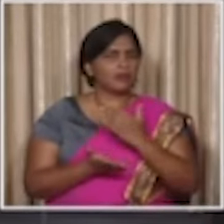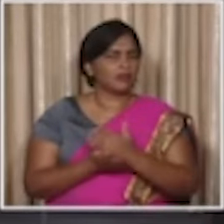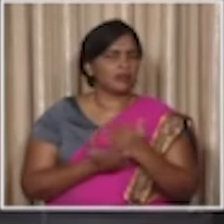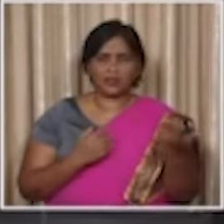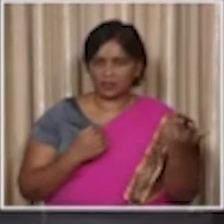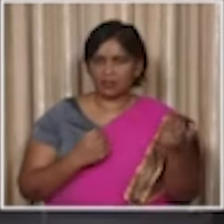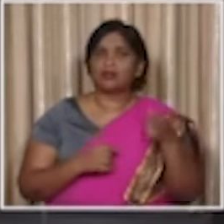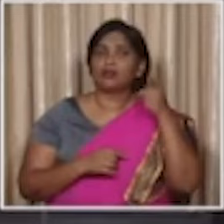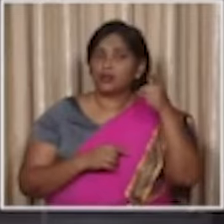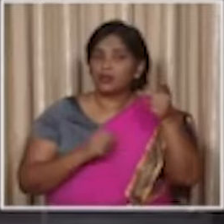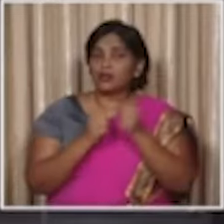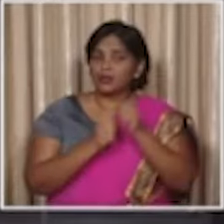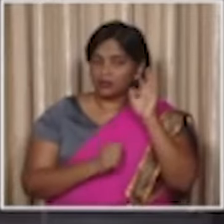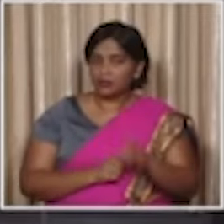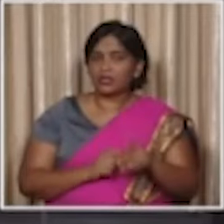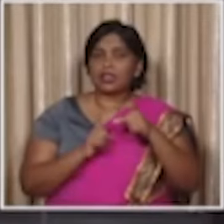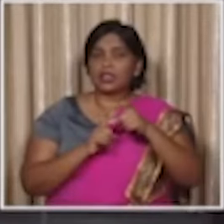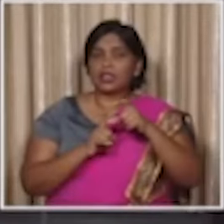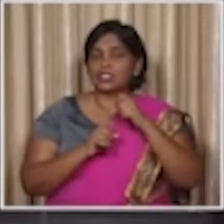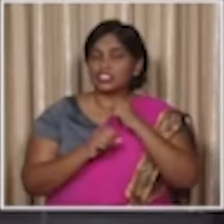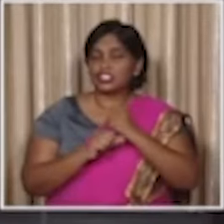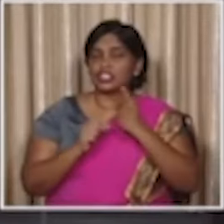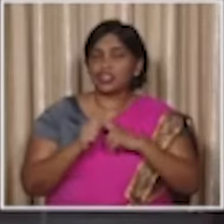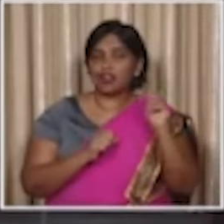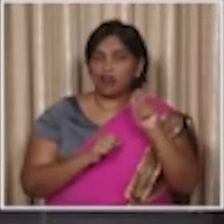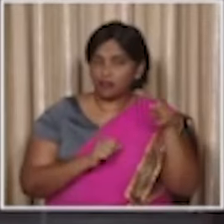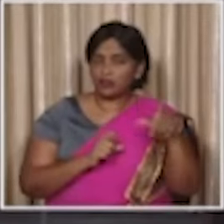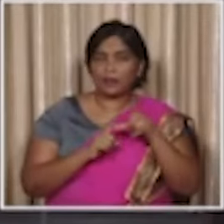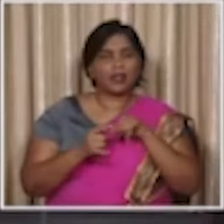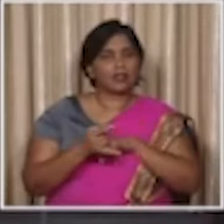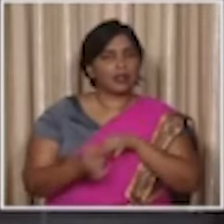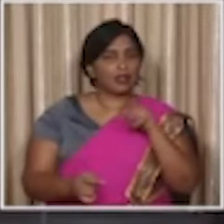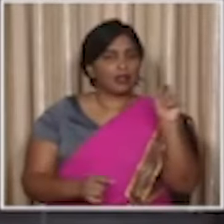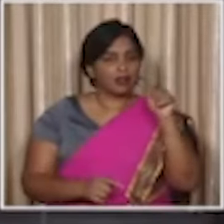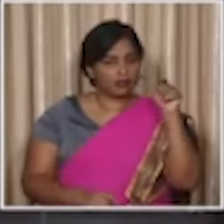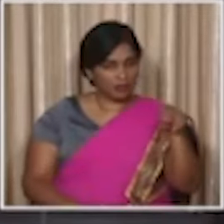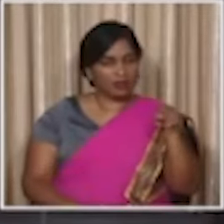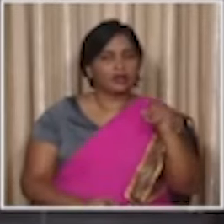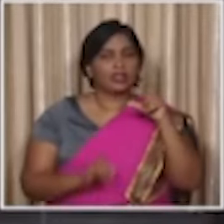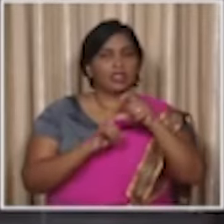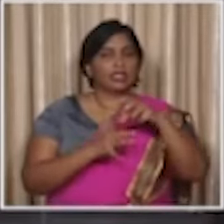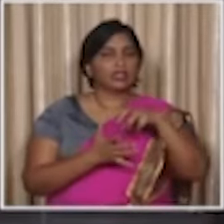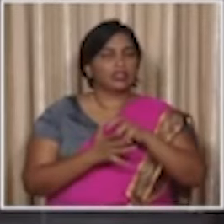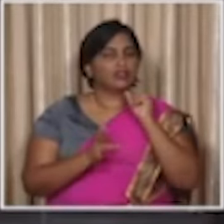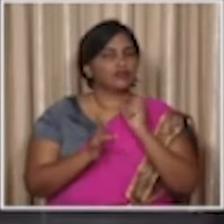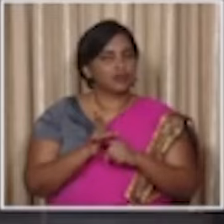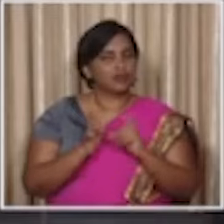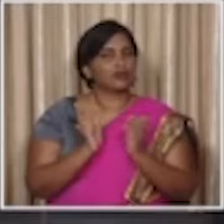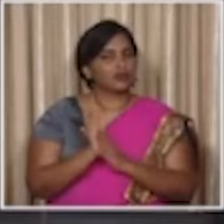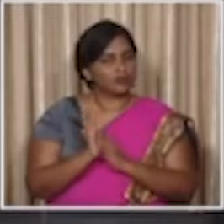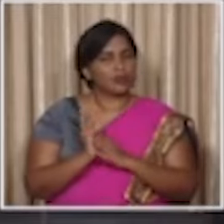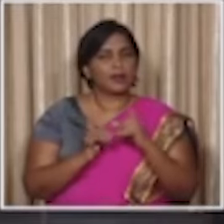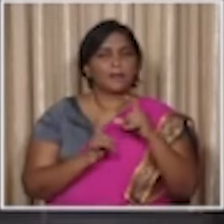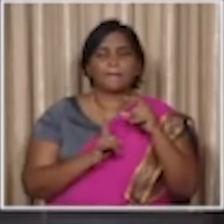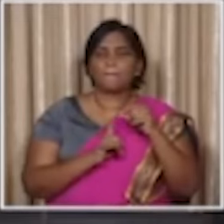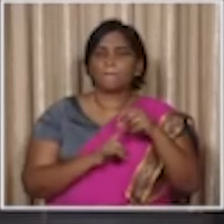නැහැ. ඔවුන් කළ යුත්තේ දිස්ත්‍රික් ලේකම් කාර්යාලය සහ ප්‍රාදේශීය ලේකම් කාර්යාලයේ පැවැත්වෙන දිස්ත්‍රික් සම්බන්ධීකරණ කමිටුවටත්